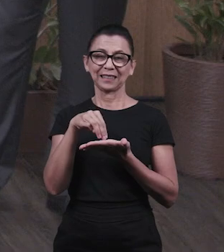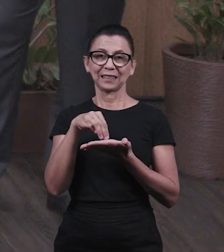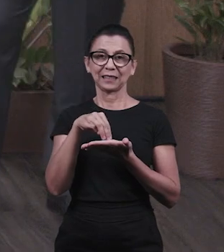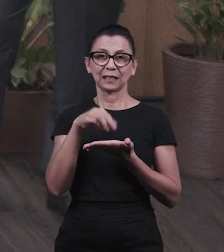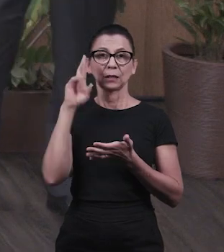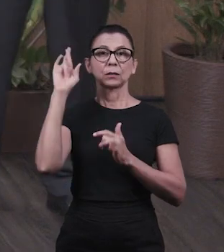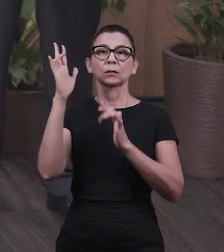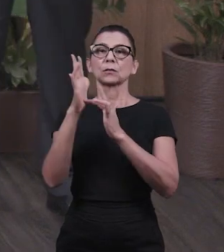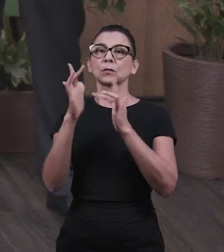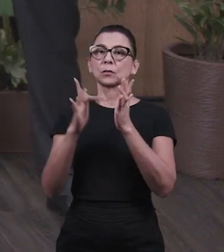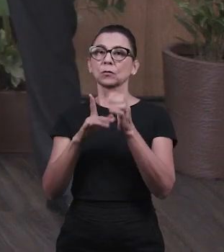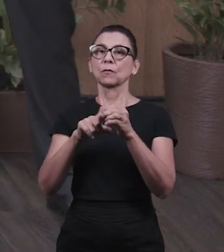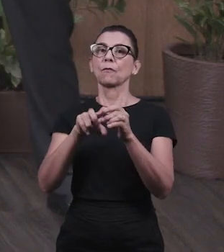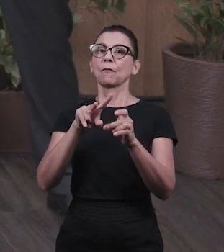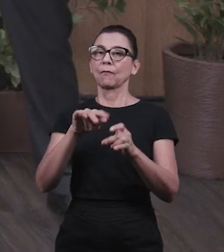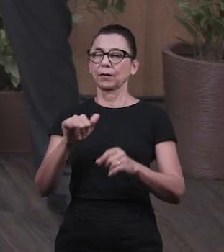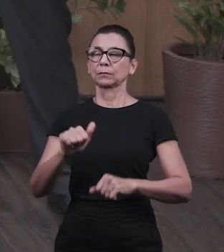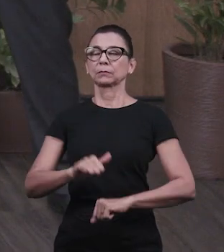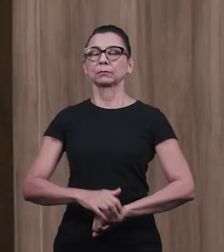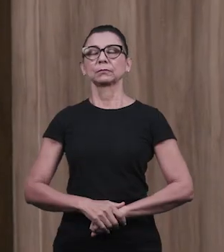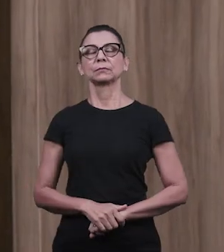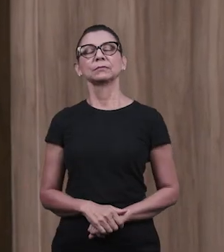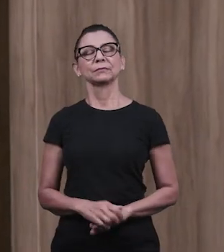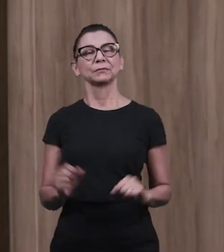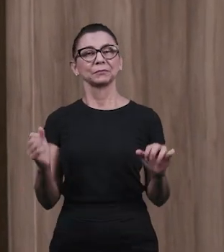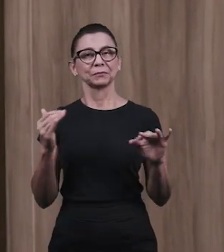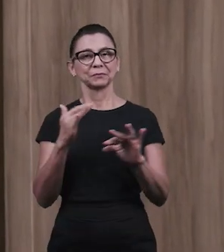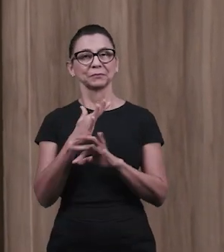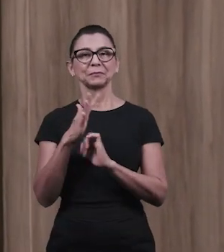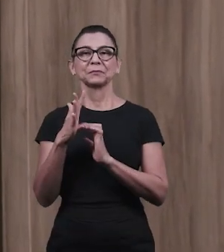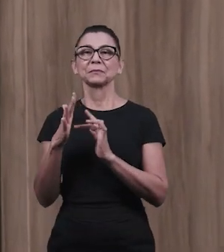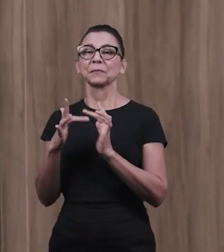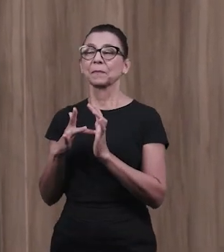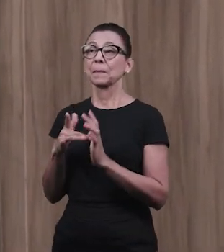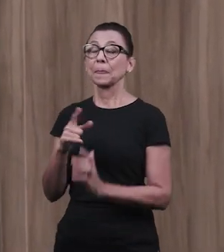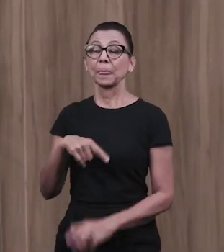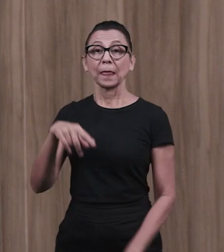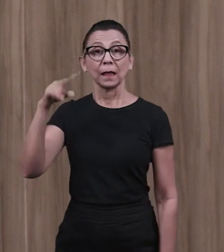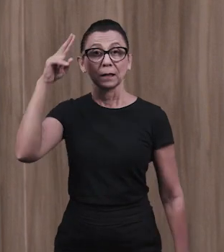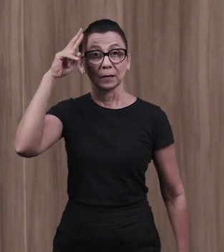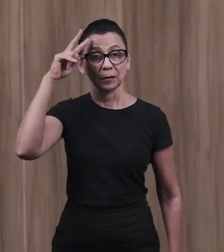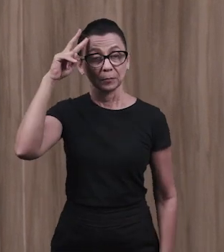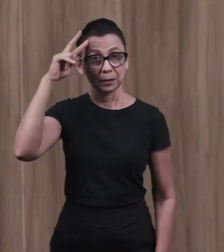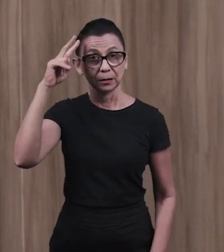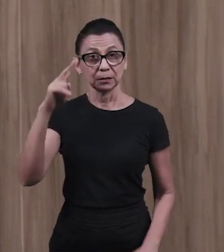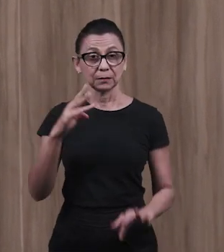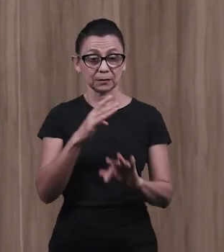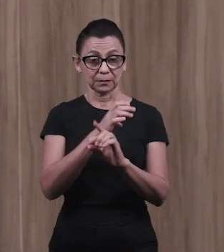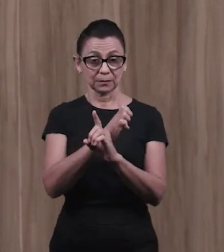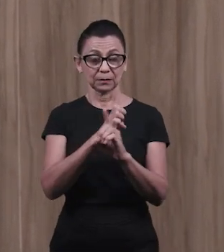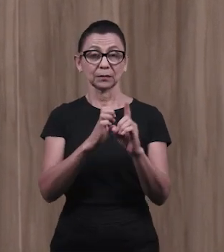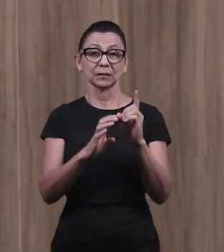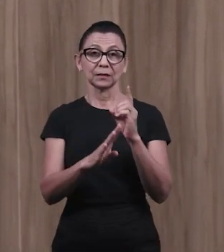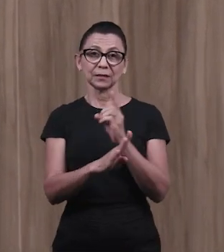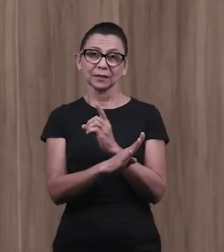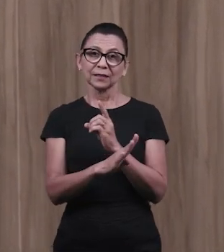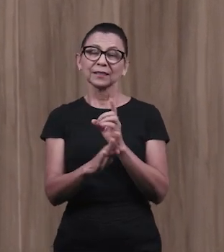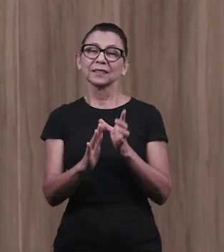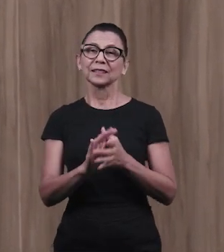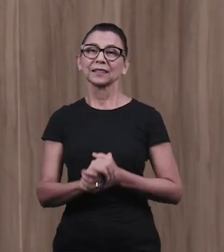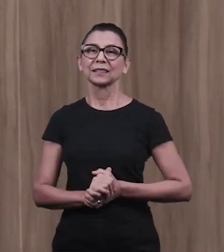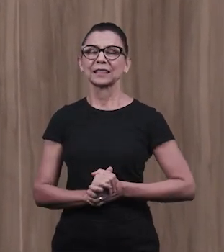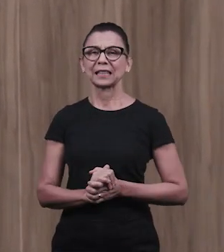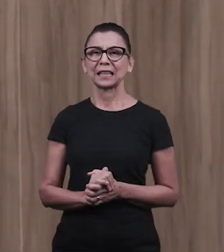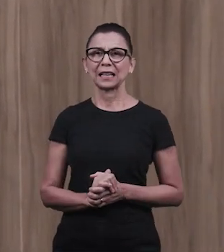имени Господню. Хотели бы напомнить, что наша воскресная школа транслируется каждое воскресенье на нашем канале